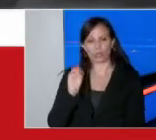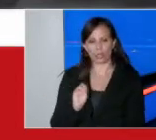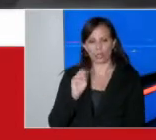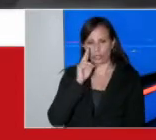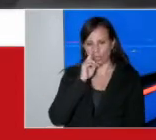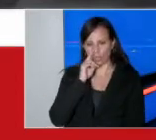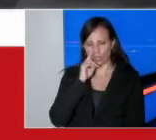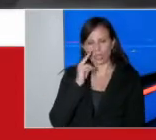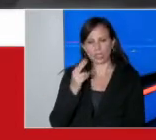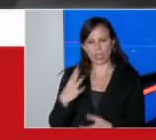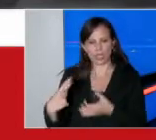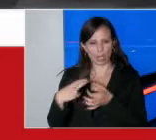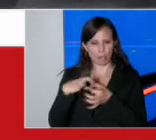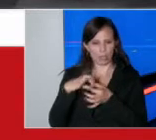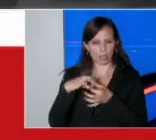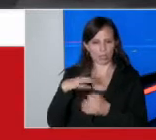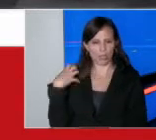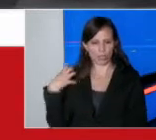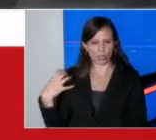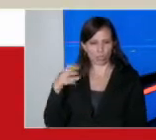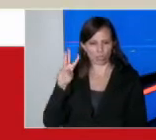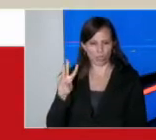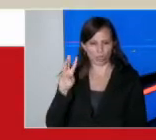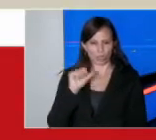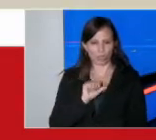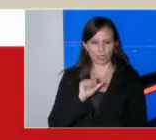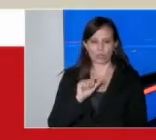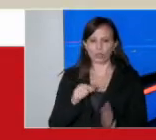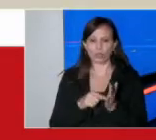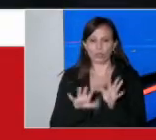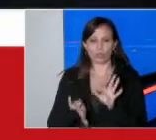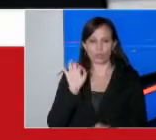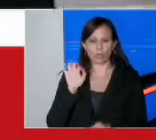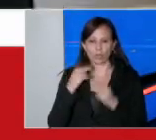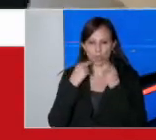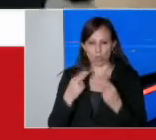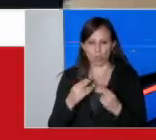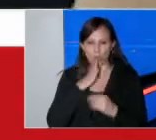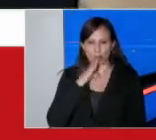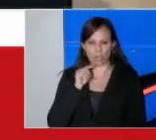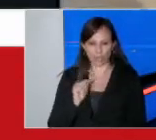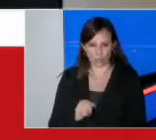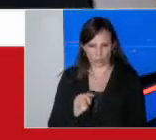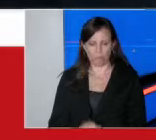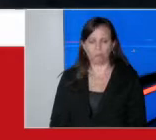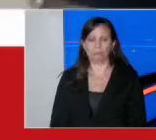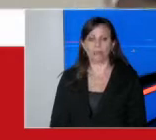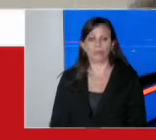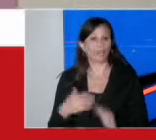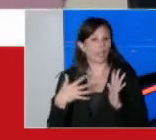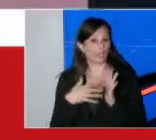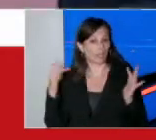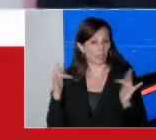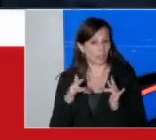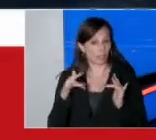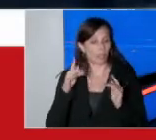שלדון אדלסון בניסיון למצוא איזשהו פתרון לבעיה הזאת. כן. טוב, החקירה הנגדית, אגב, צריכה